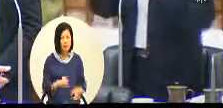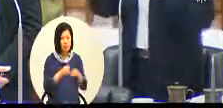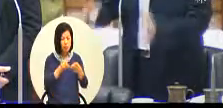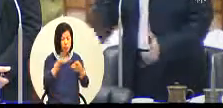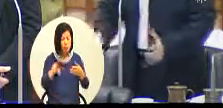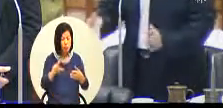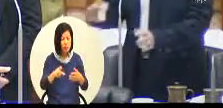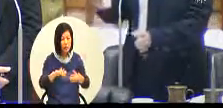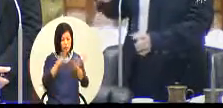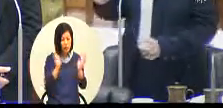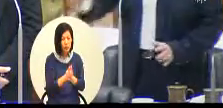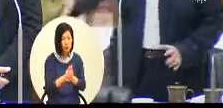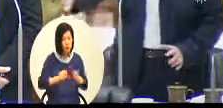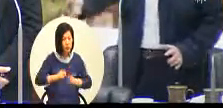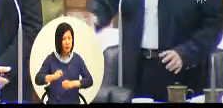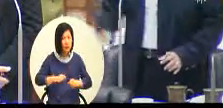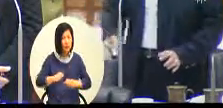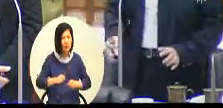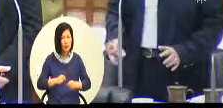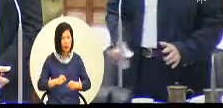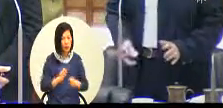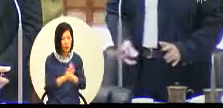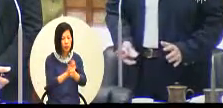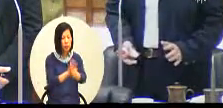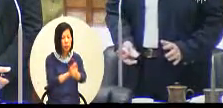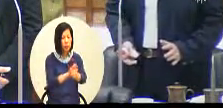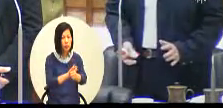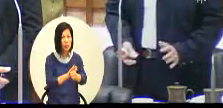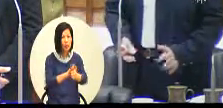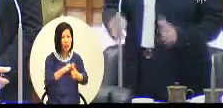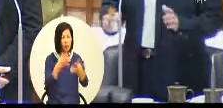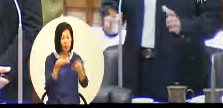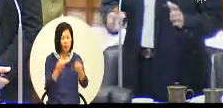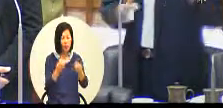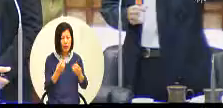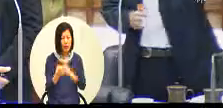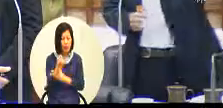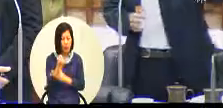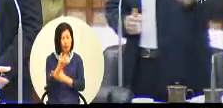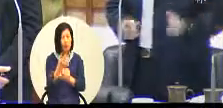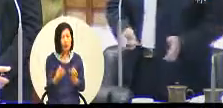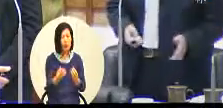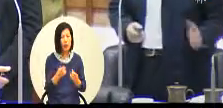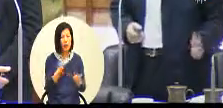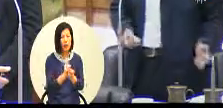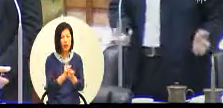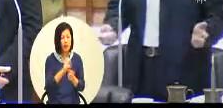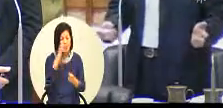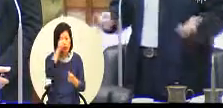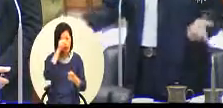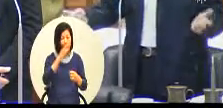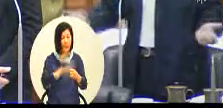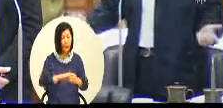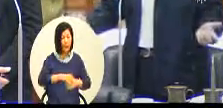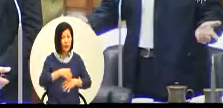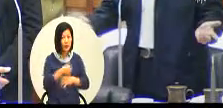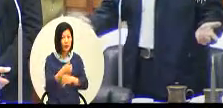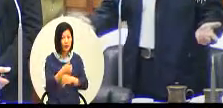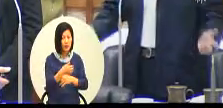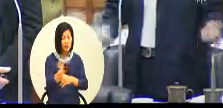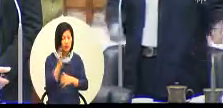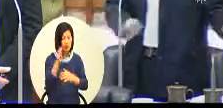划跟计划来做一个推动的一个力道，那怎么样对于黄埔新村未来要怎么样